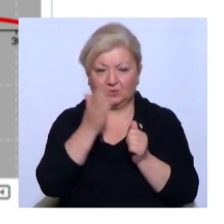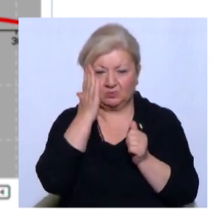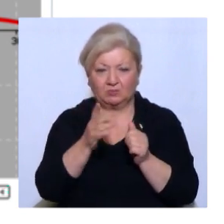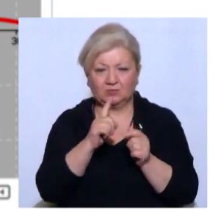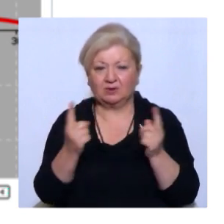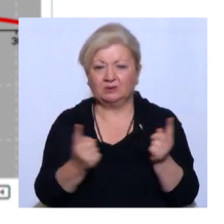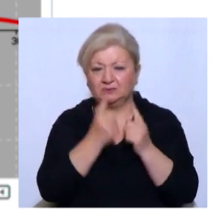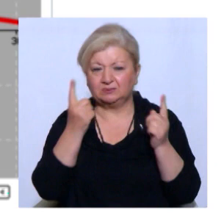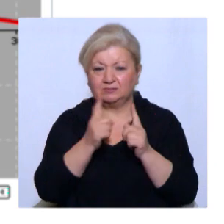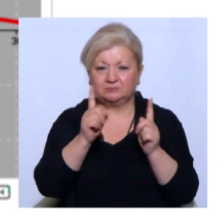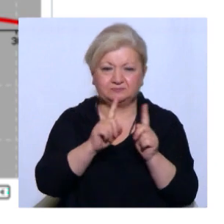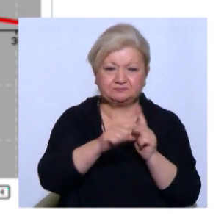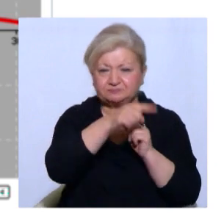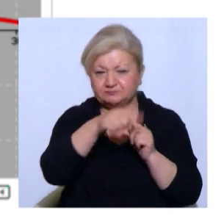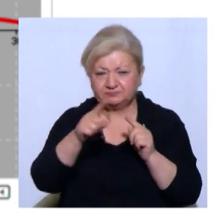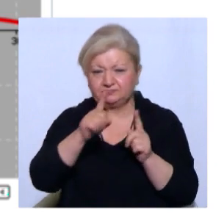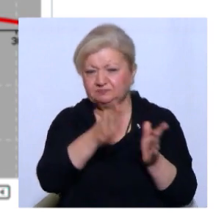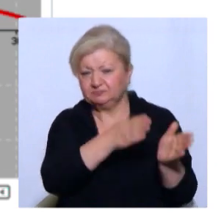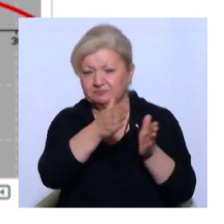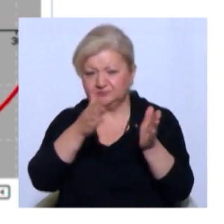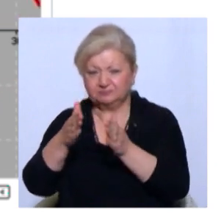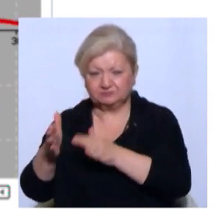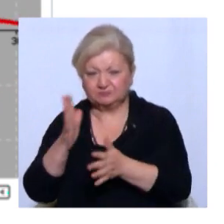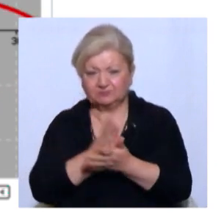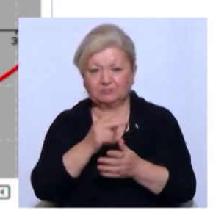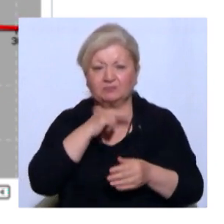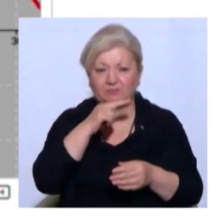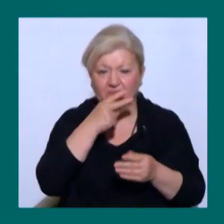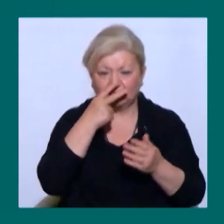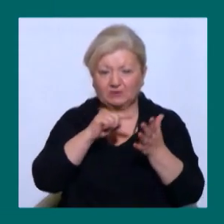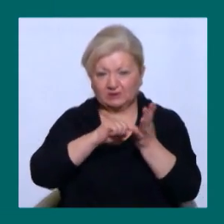ჩვენი დაკვირვების წერტილი.